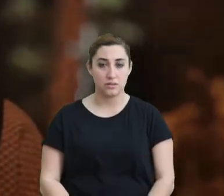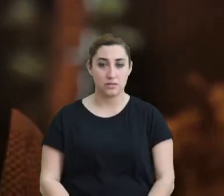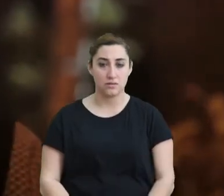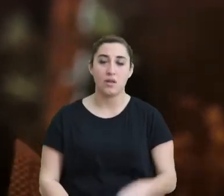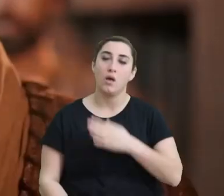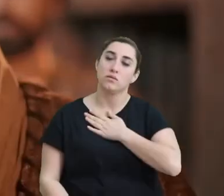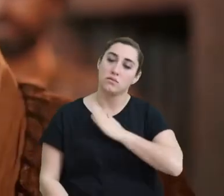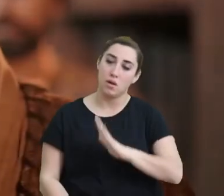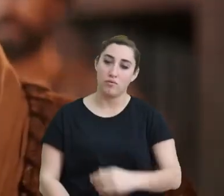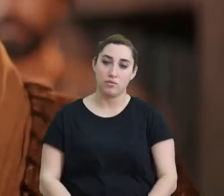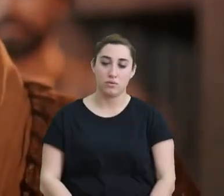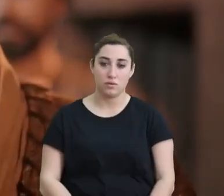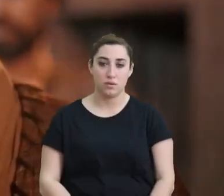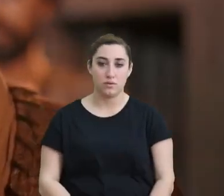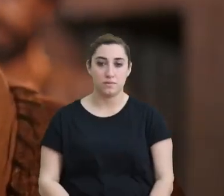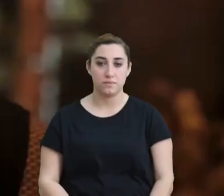Estağfurullah.